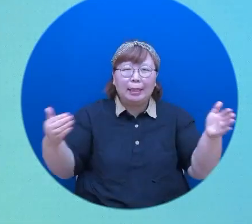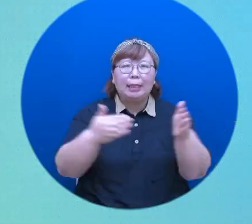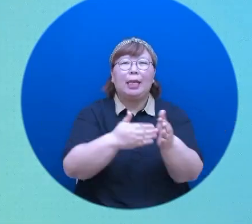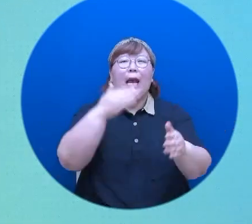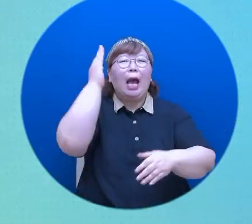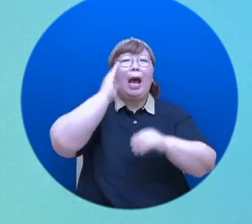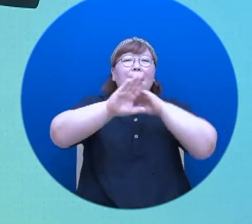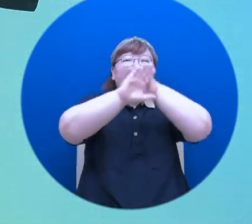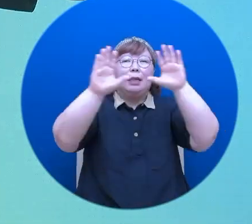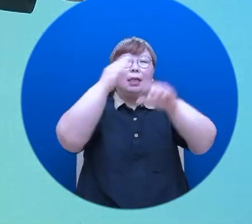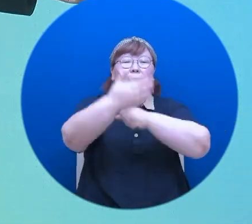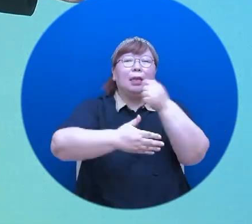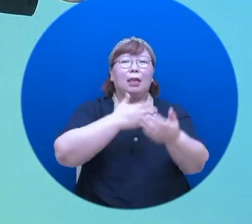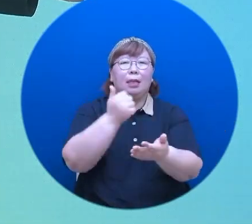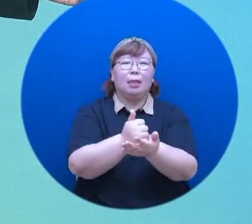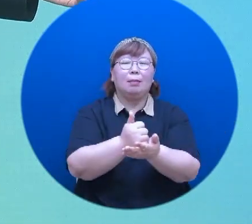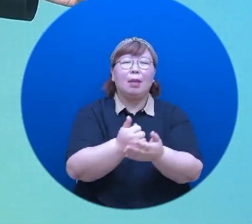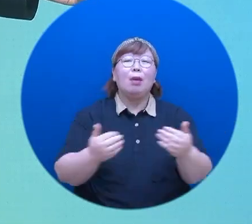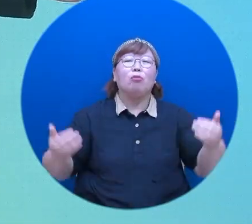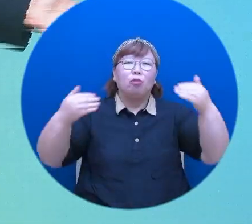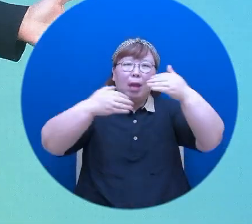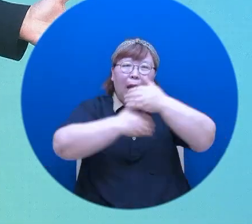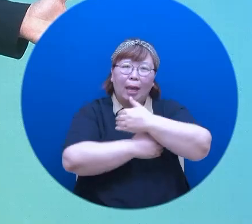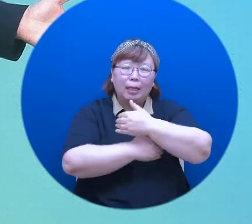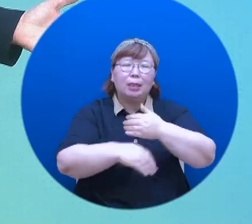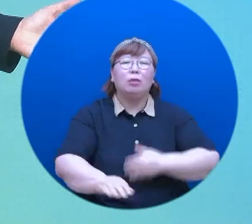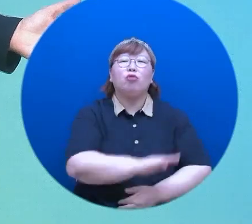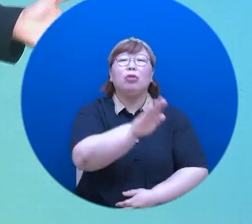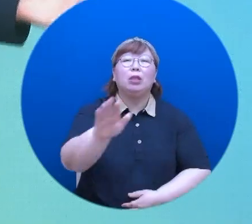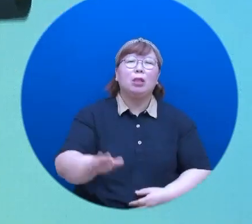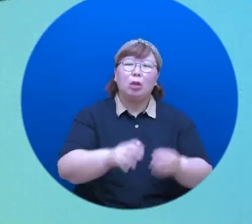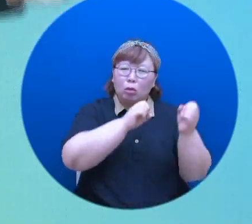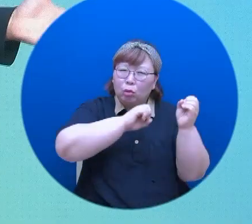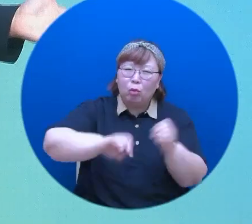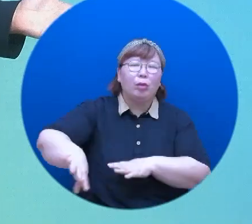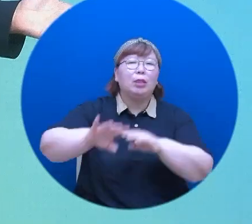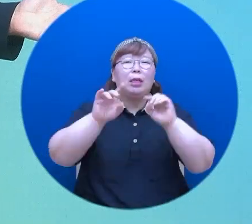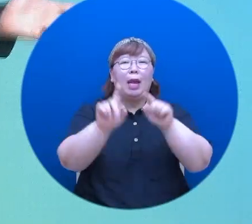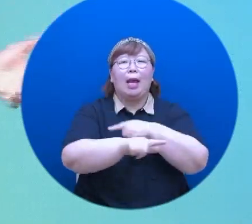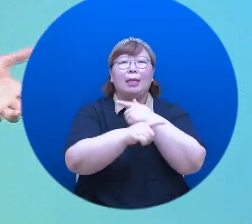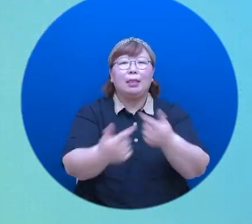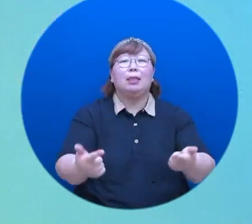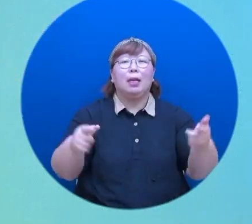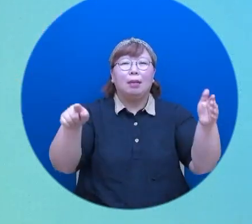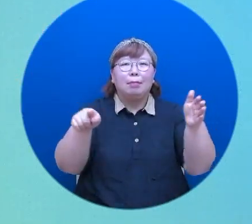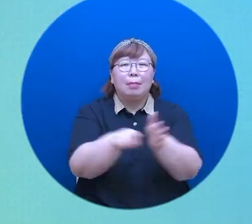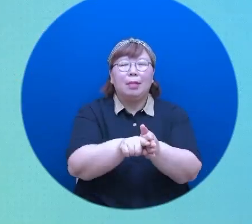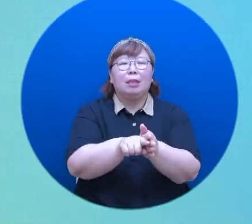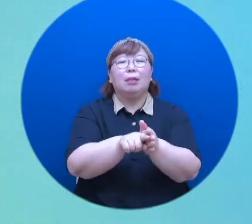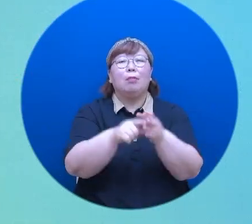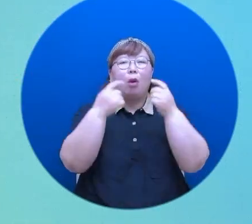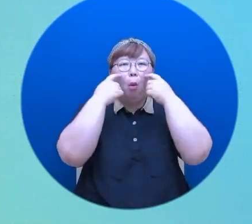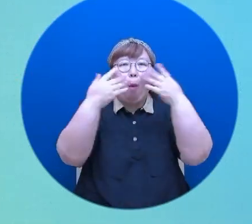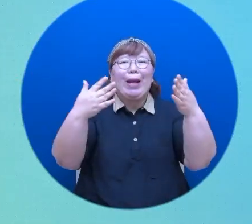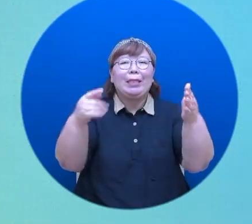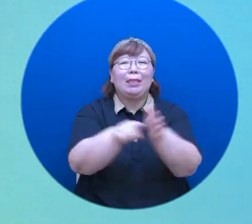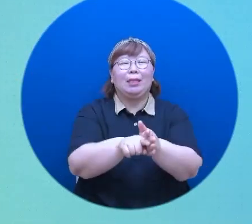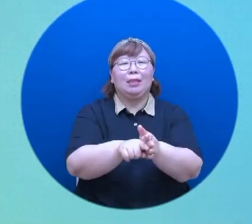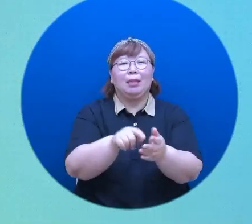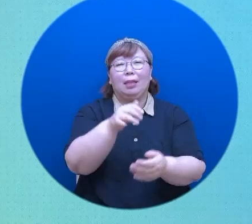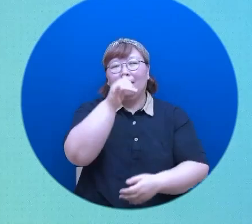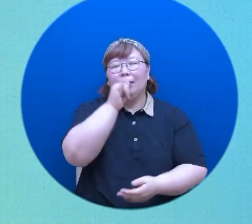하늘의 하나님께서 품에 안으신 우리를 놓지 않으신다는 믿음과 확신입니다.